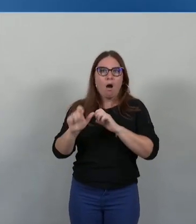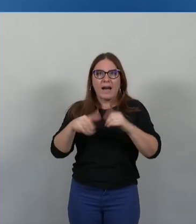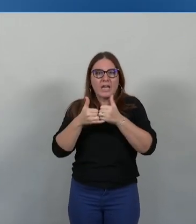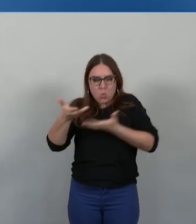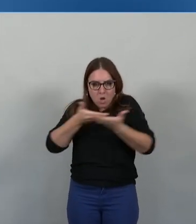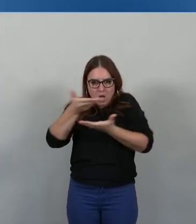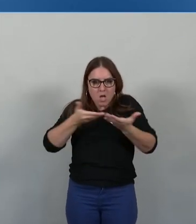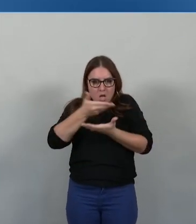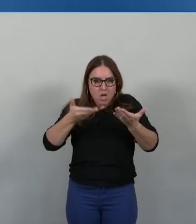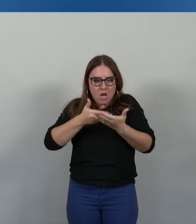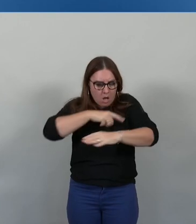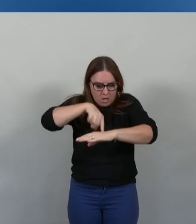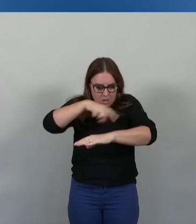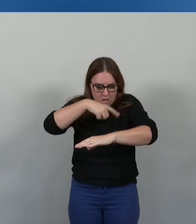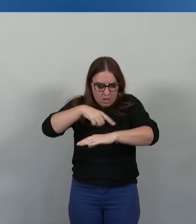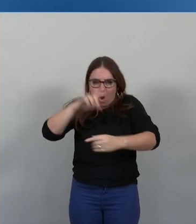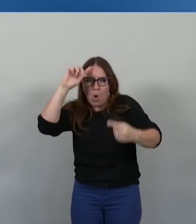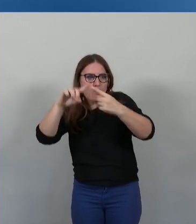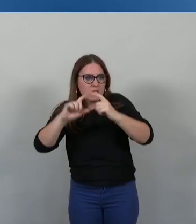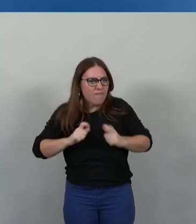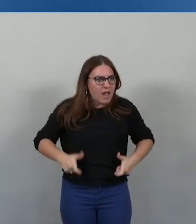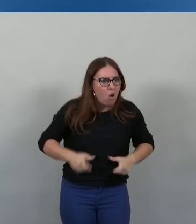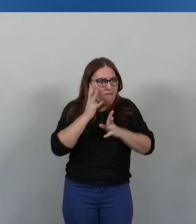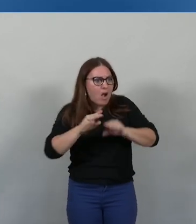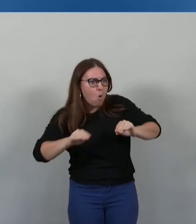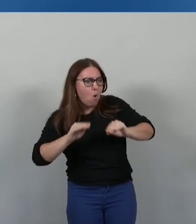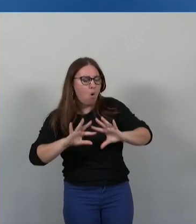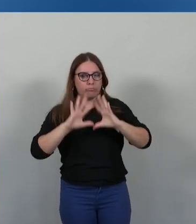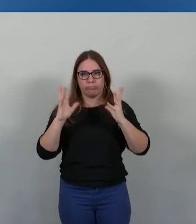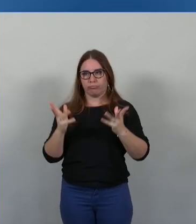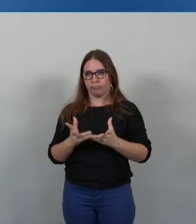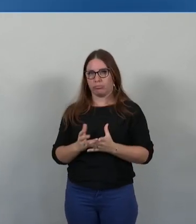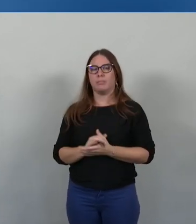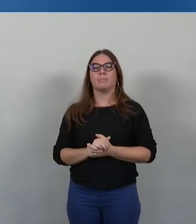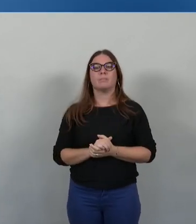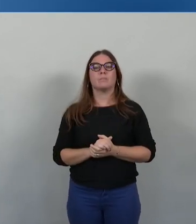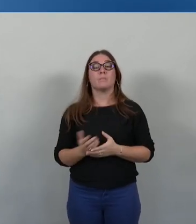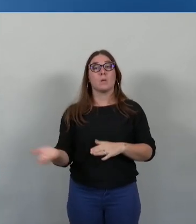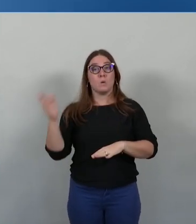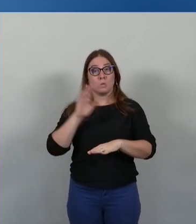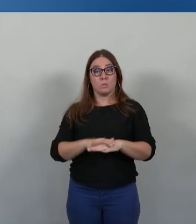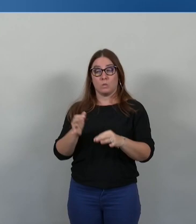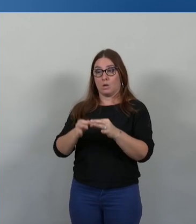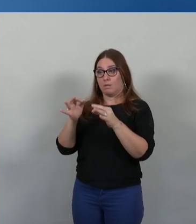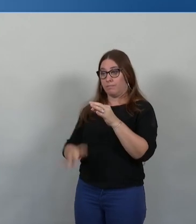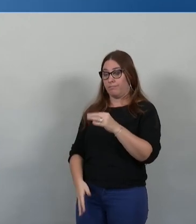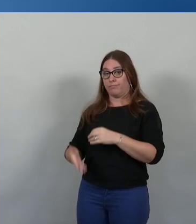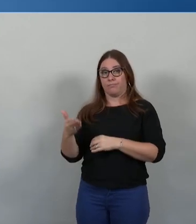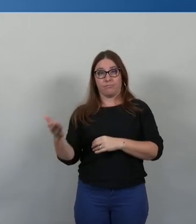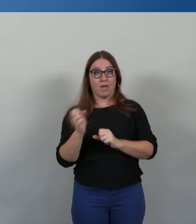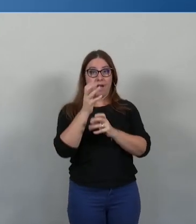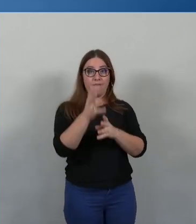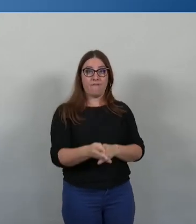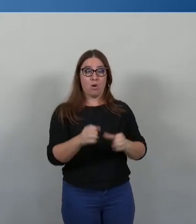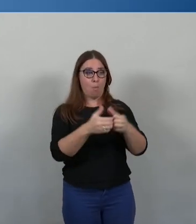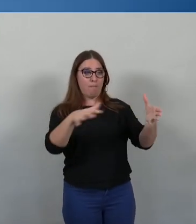planché longuement donc sur les objectifs affichés en ressort celle-ci faciliter l'accès au vélo au plus